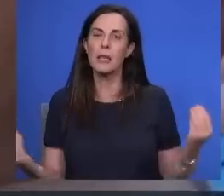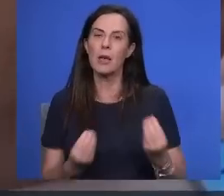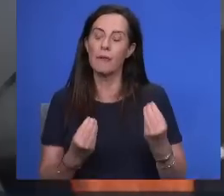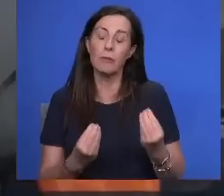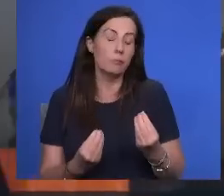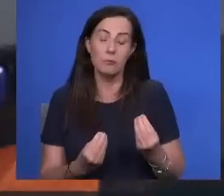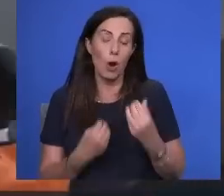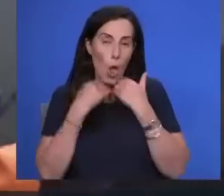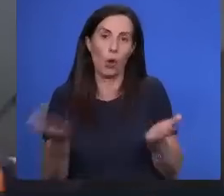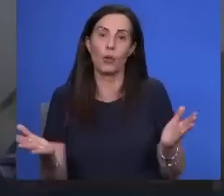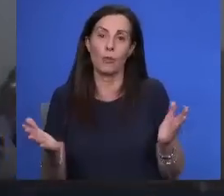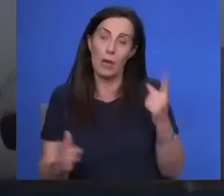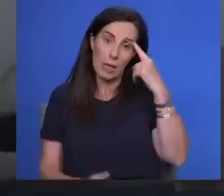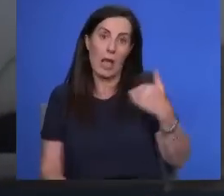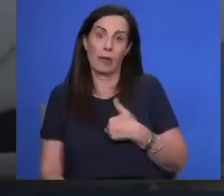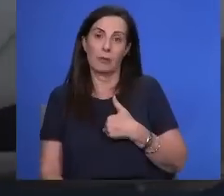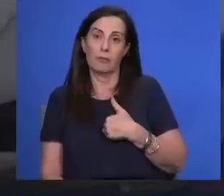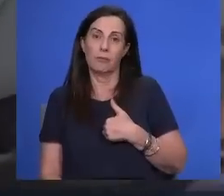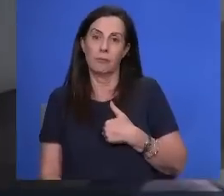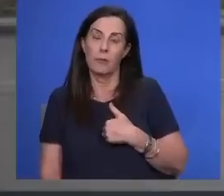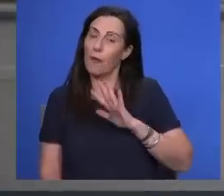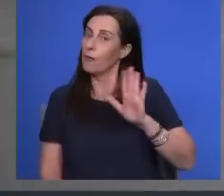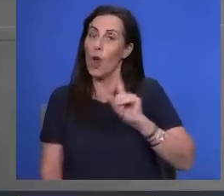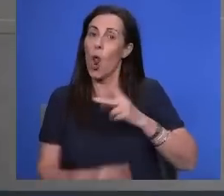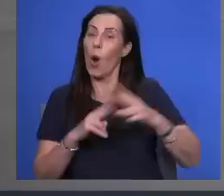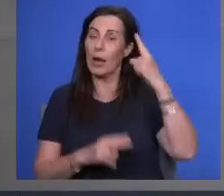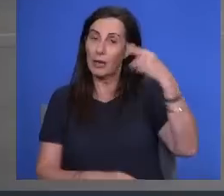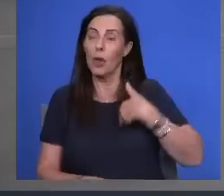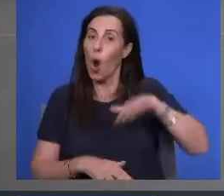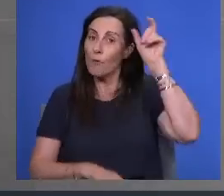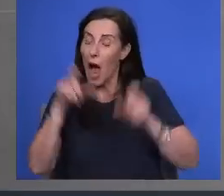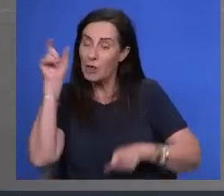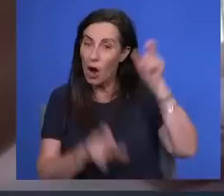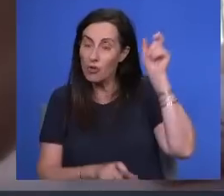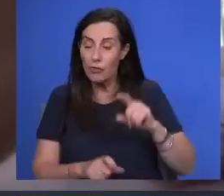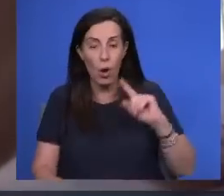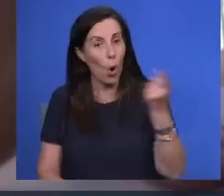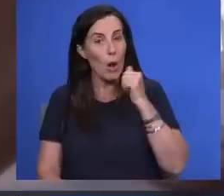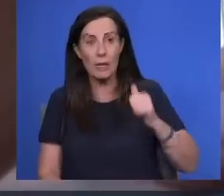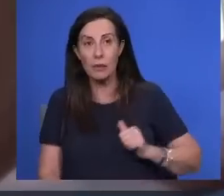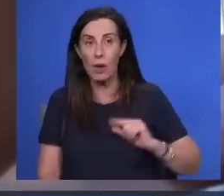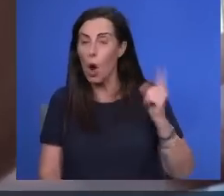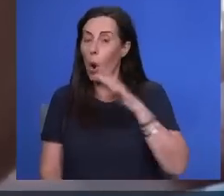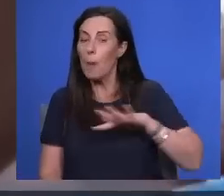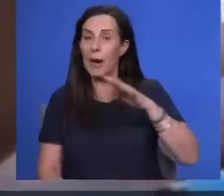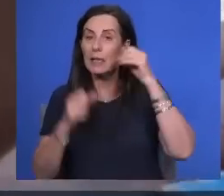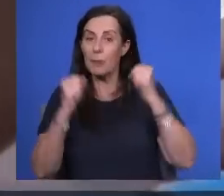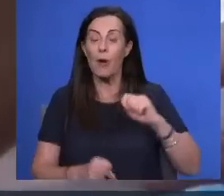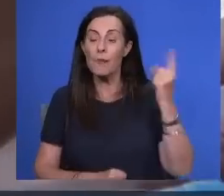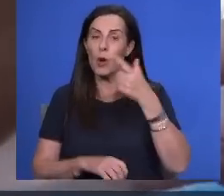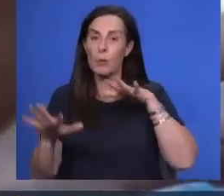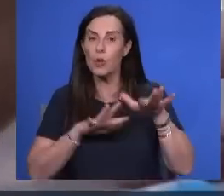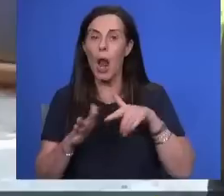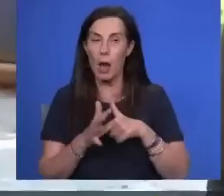פסול בראייתי ולא רק בראייתי. רוב הציבור, כל הצבא, כל מערכת הביטחון וכל הממשלה